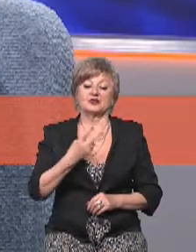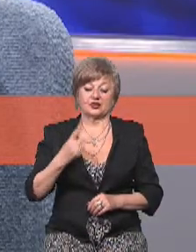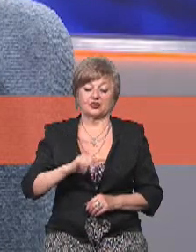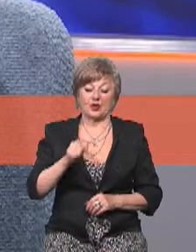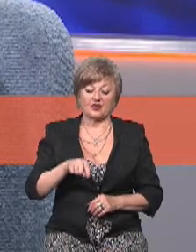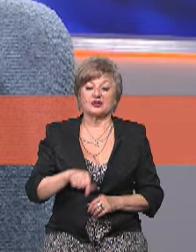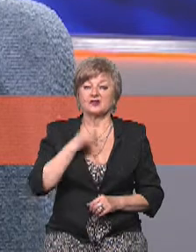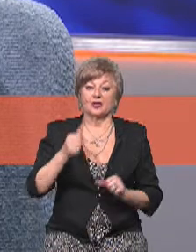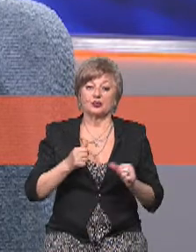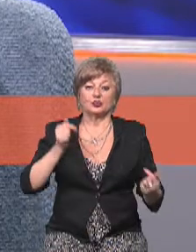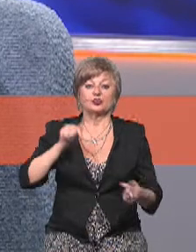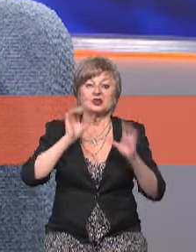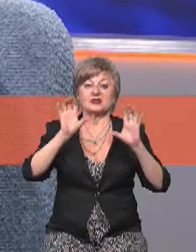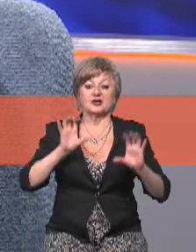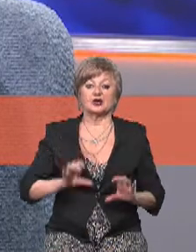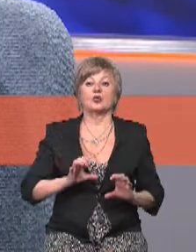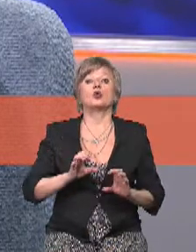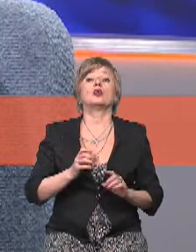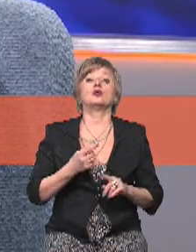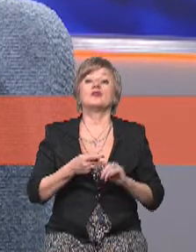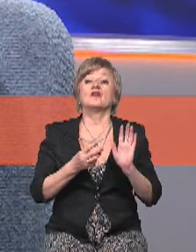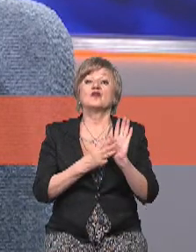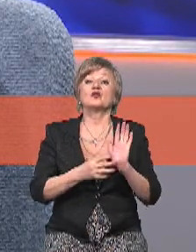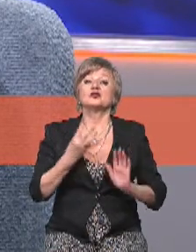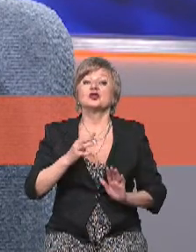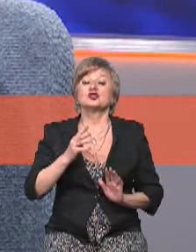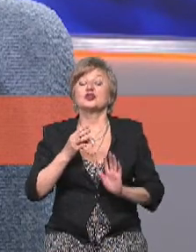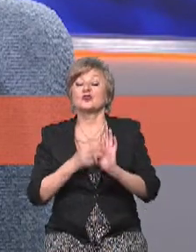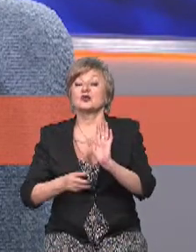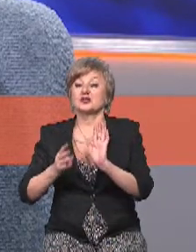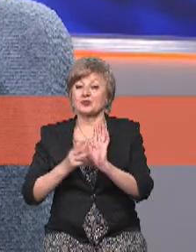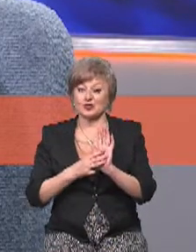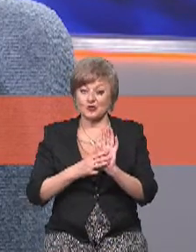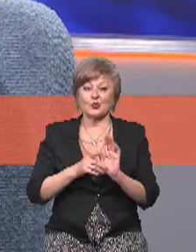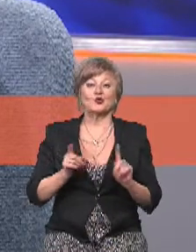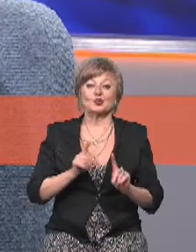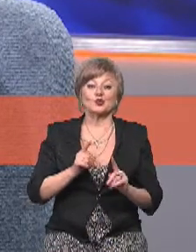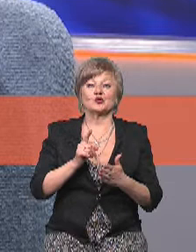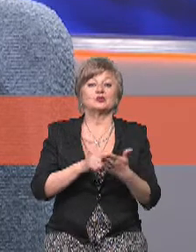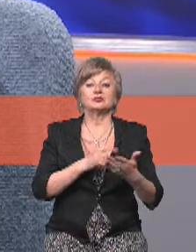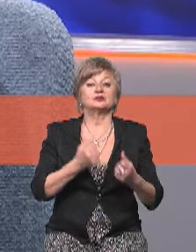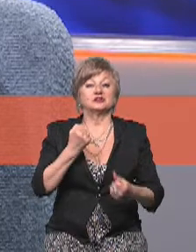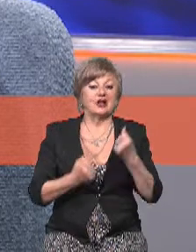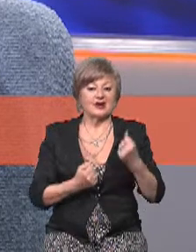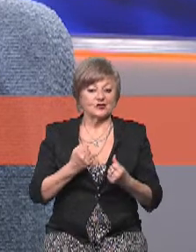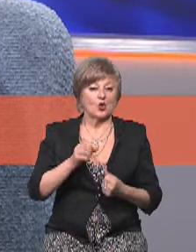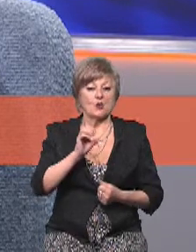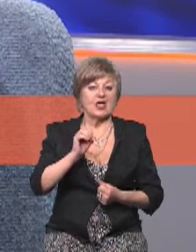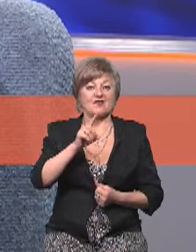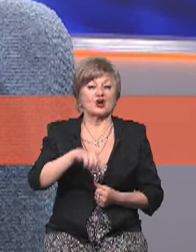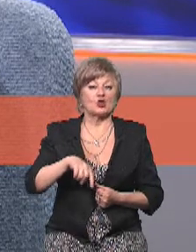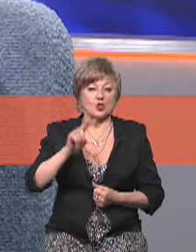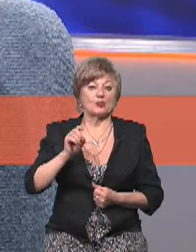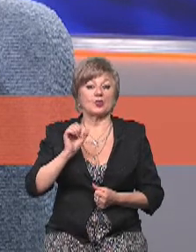року, згідно із законами номер 2611 та 8488 щодо легалізації та розмитнення авто на єврономерах, в Україні можна